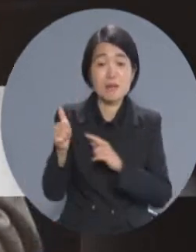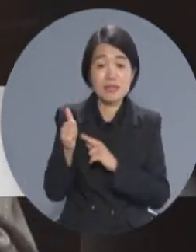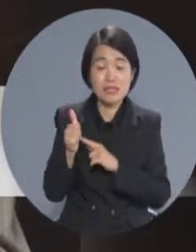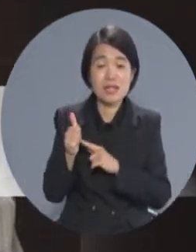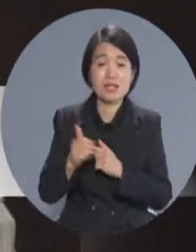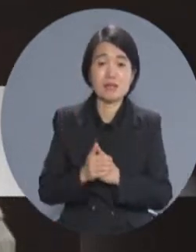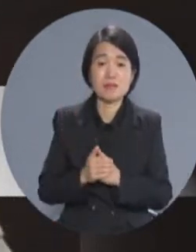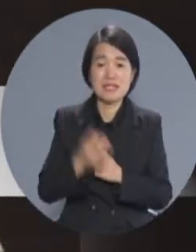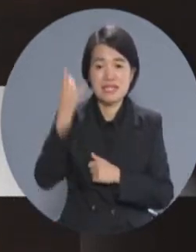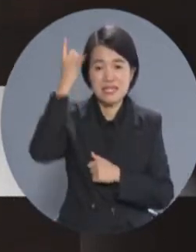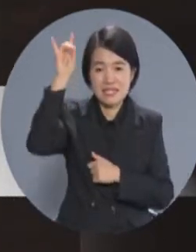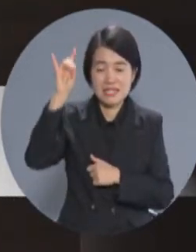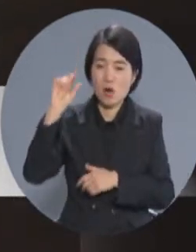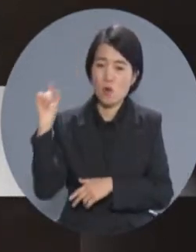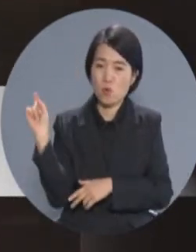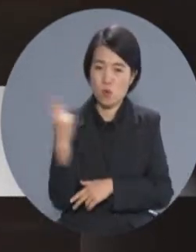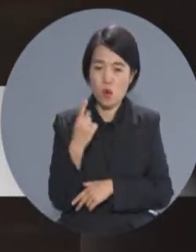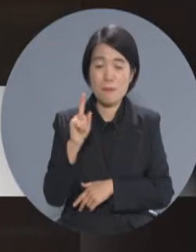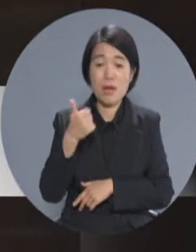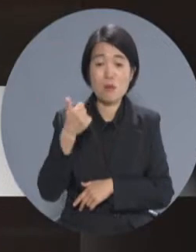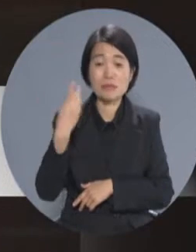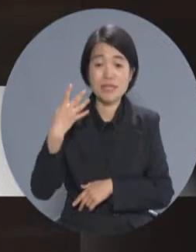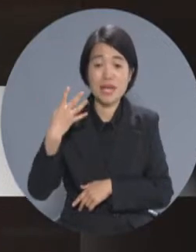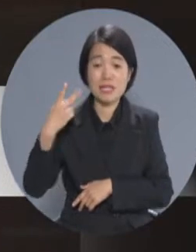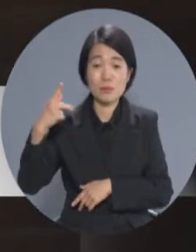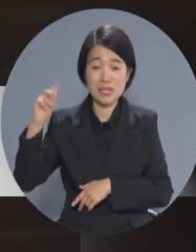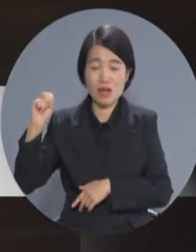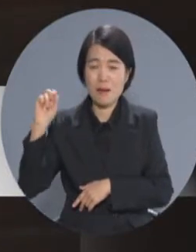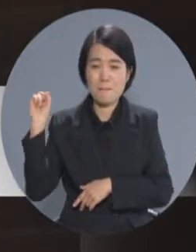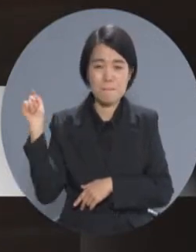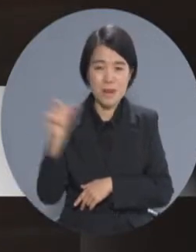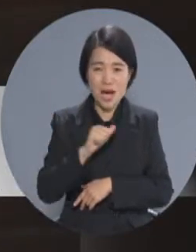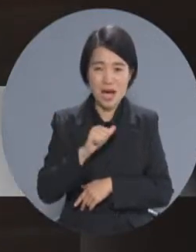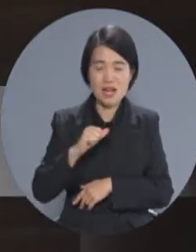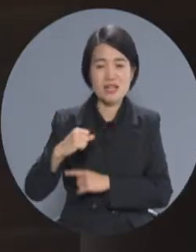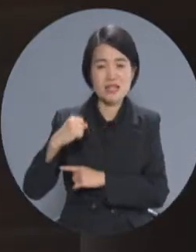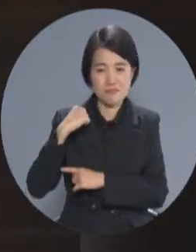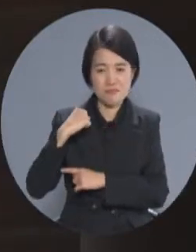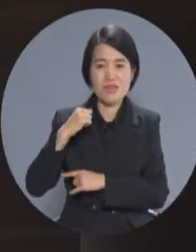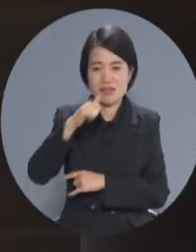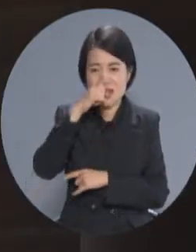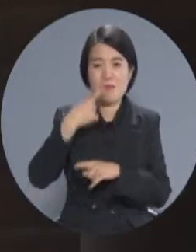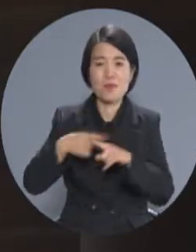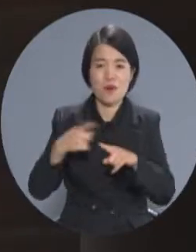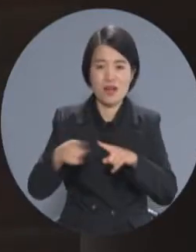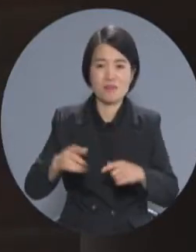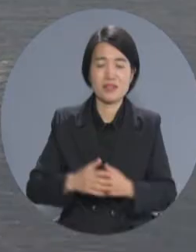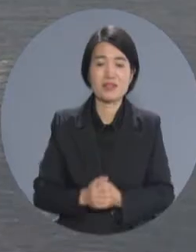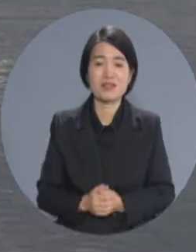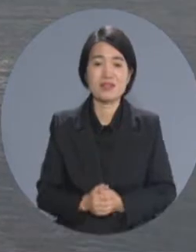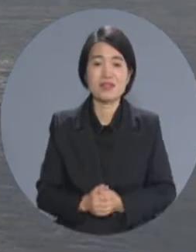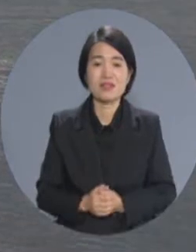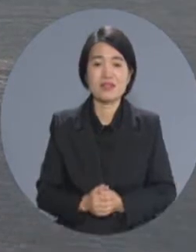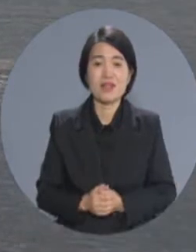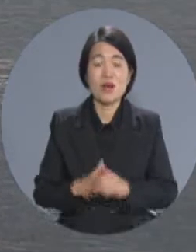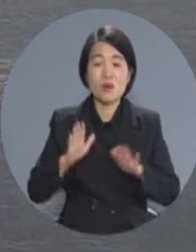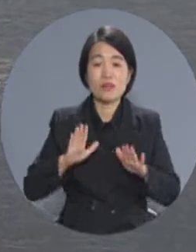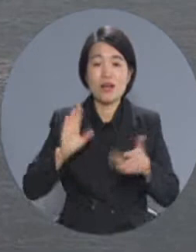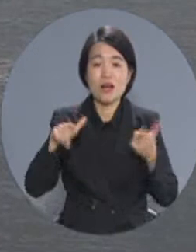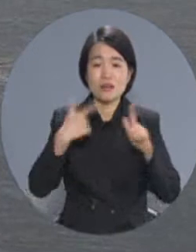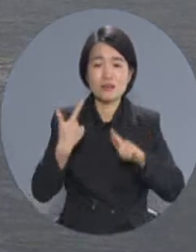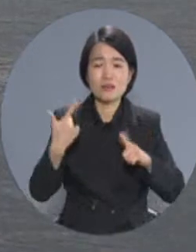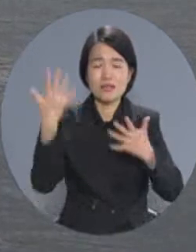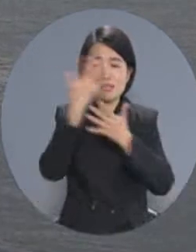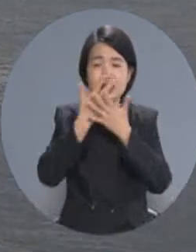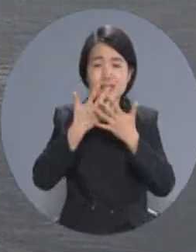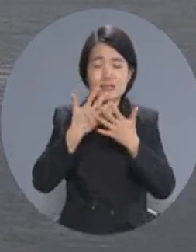앤더슨은 큰 키에서 내려 꽂는 최고 154km의 빠른 공이 위력적이라는 평가입니다 오늘도